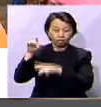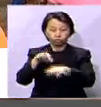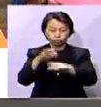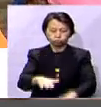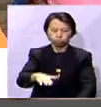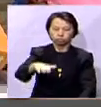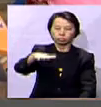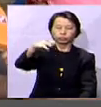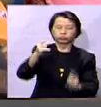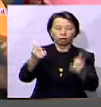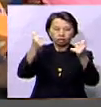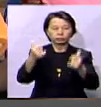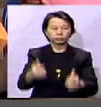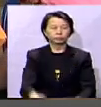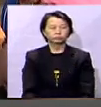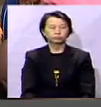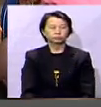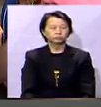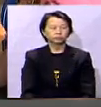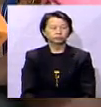Tu pun.